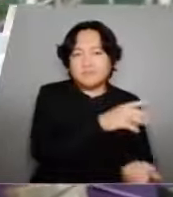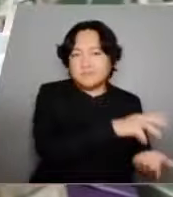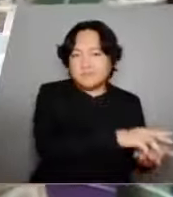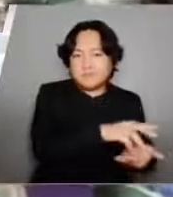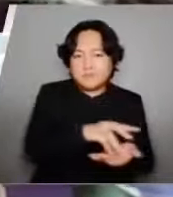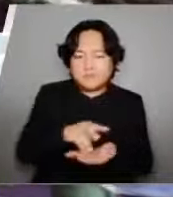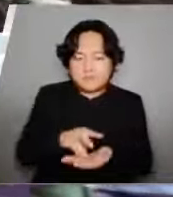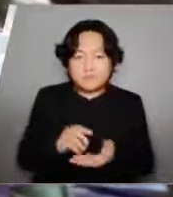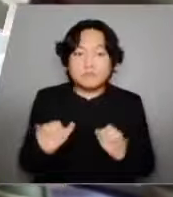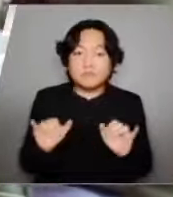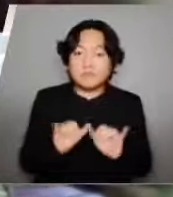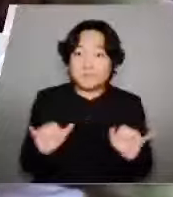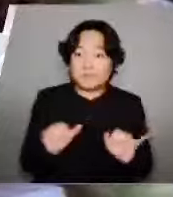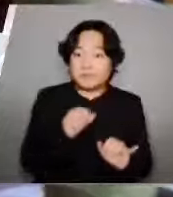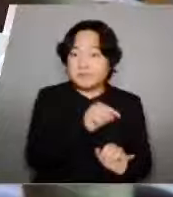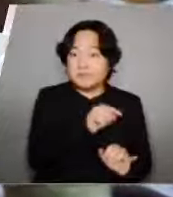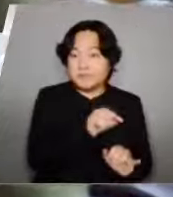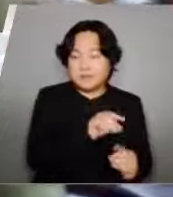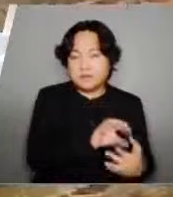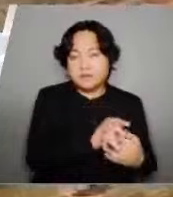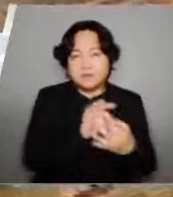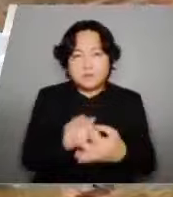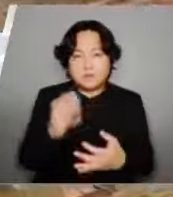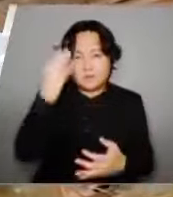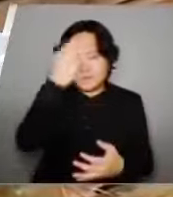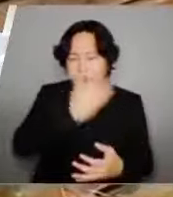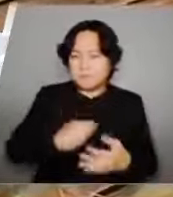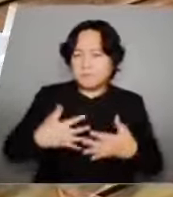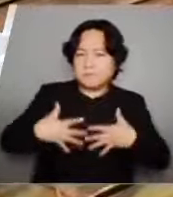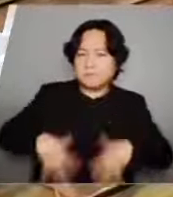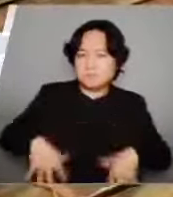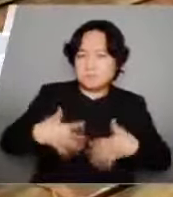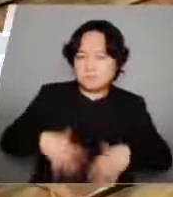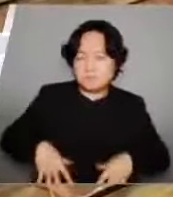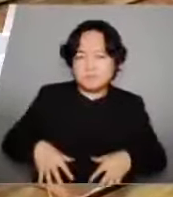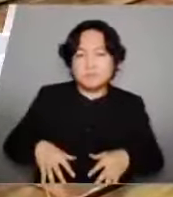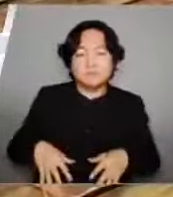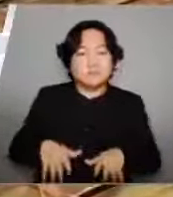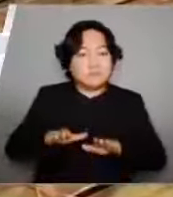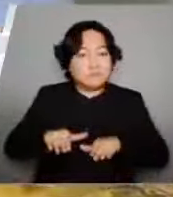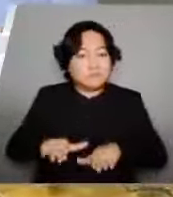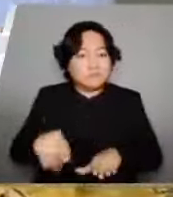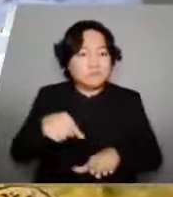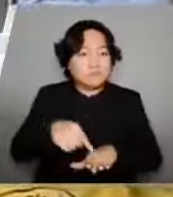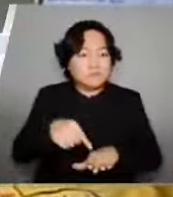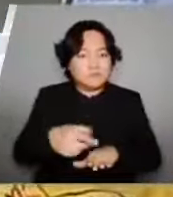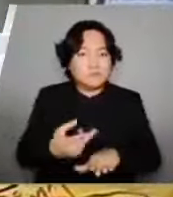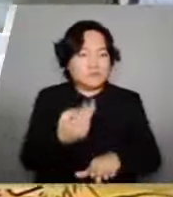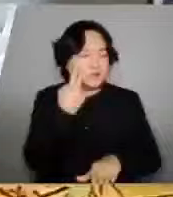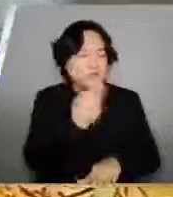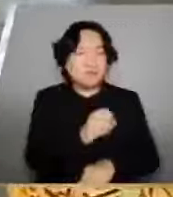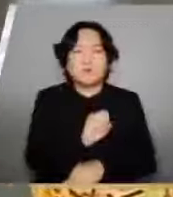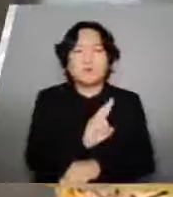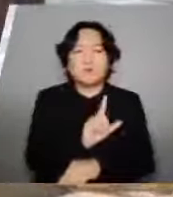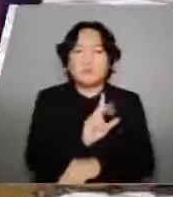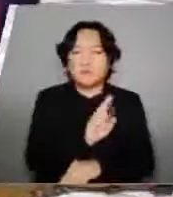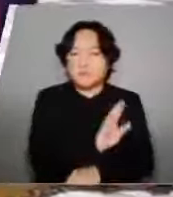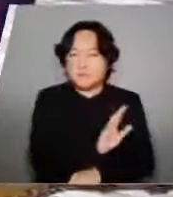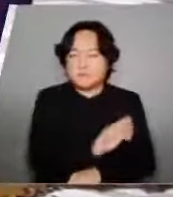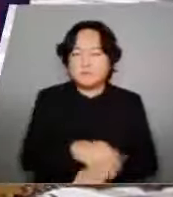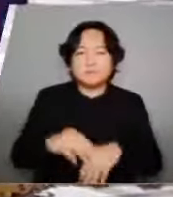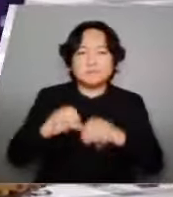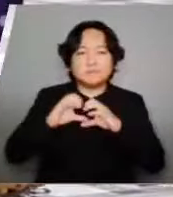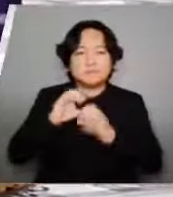rin magpapahuli ang mga naggagandahan nilang kasuotan na ang tela sa sulo mo lang makikita. Para sa GMA Integrated News,